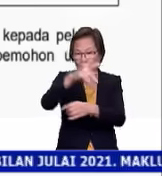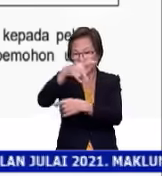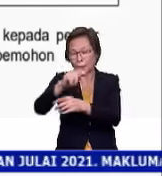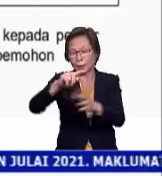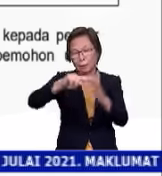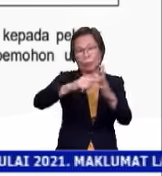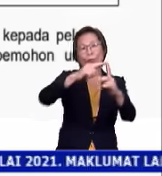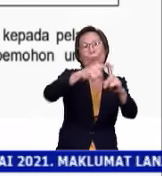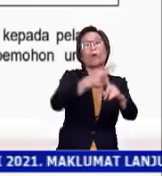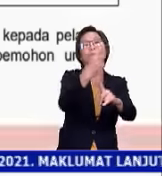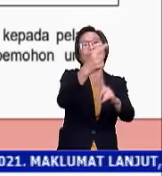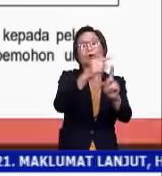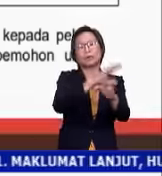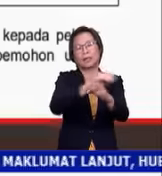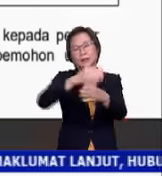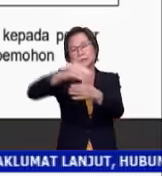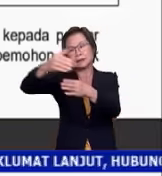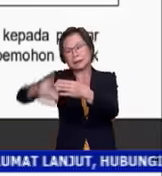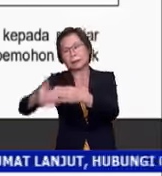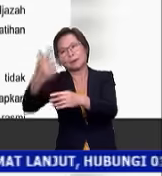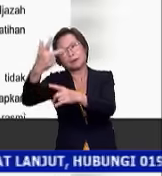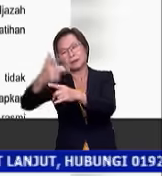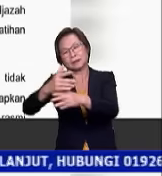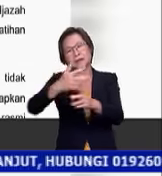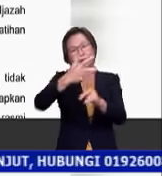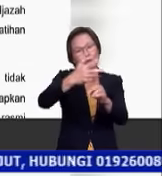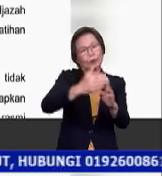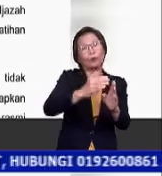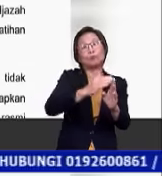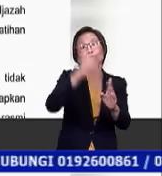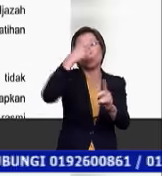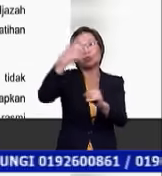Januari dan tamat 3 bulan kemudian.